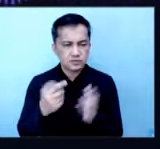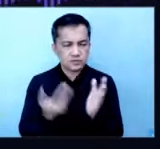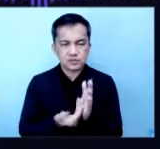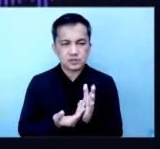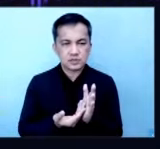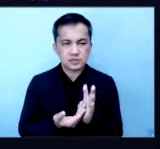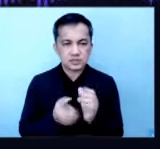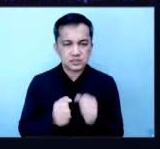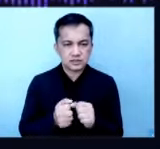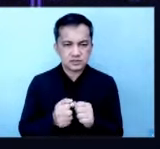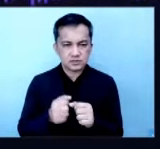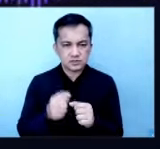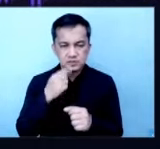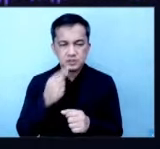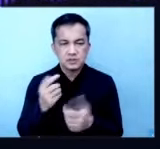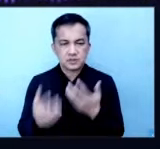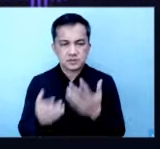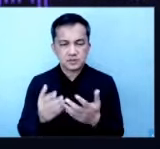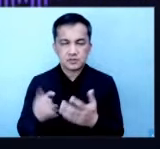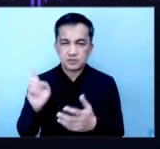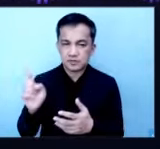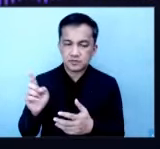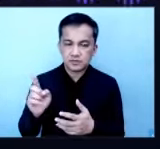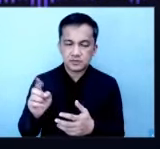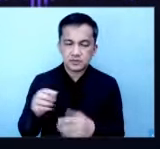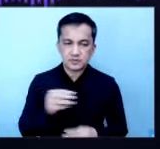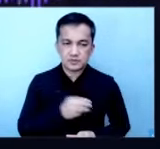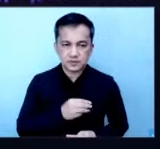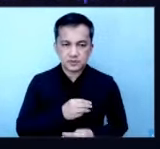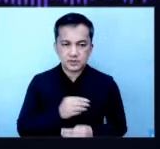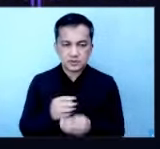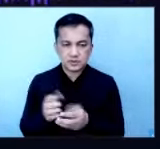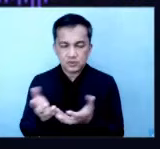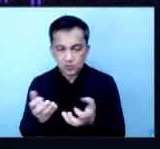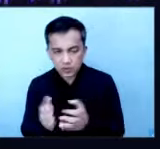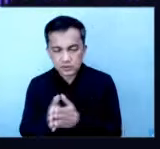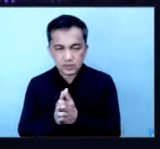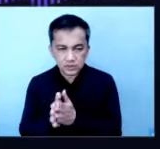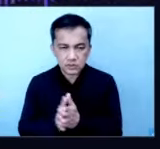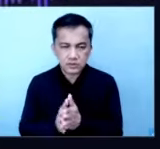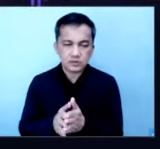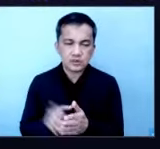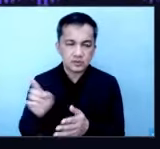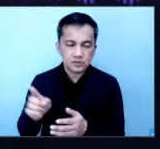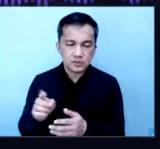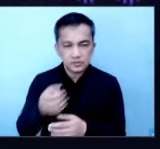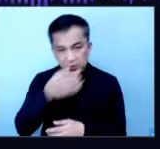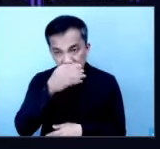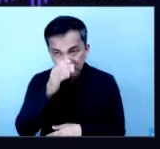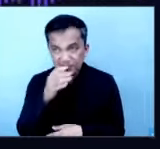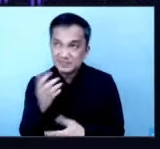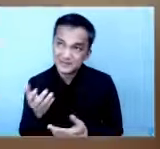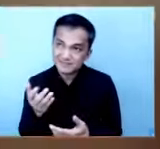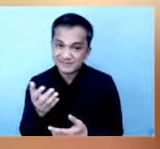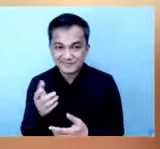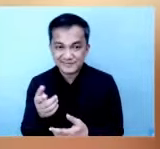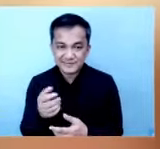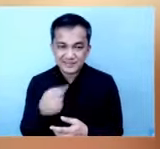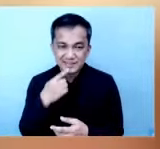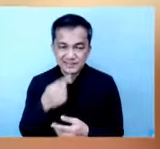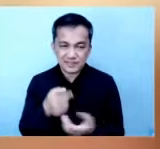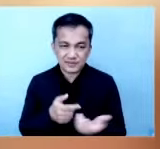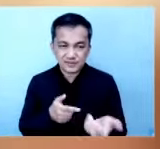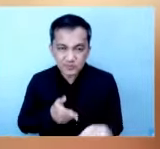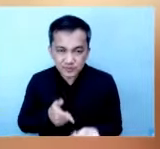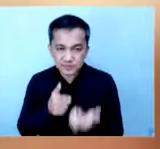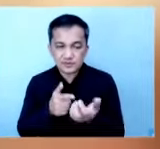that, baka isa sa mga to military enthusiast, baka isa sa mga ito nagka-cosplay, o baka isa sa mga to nag-airsoft. Suspecha